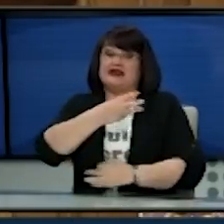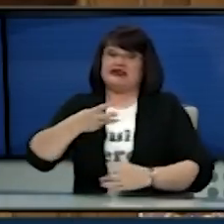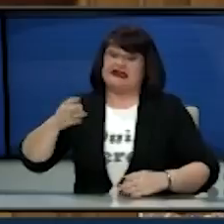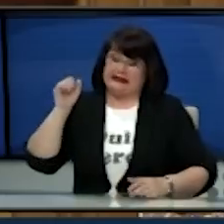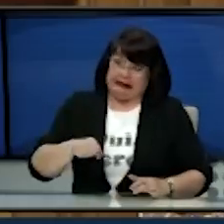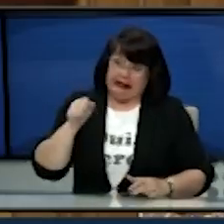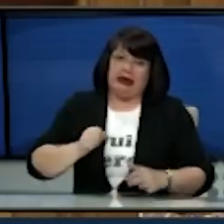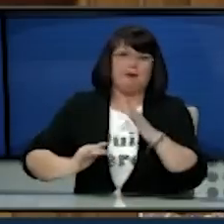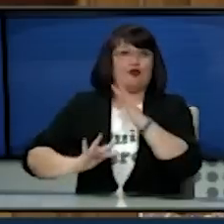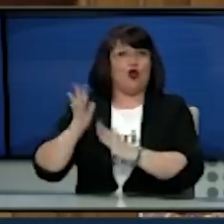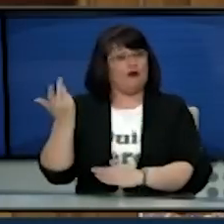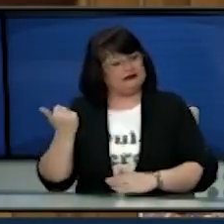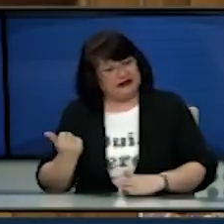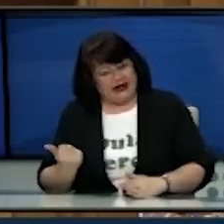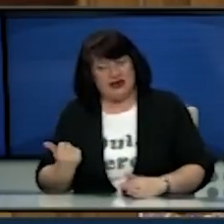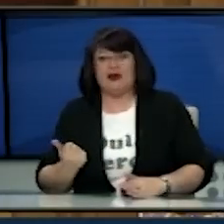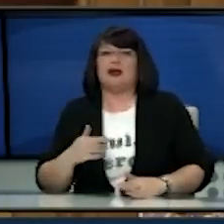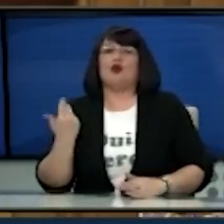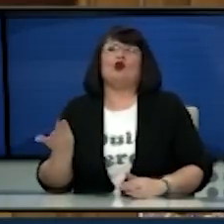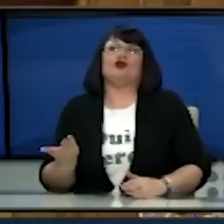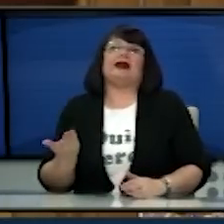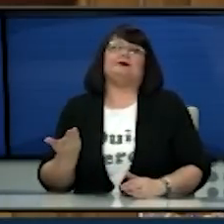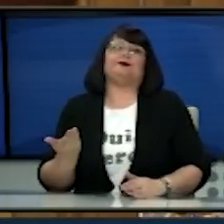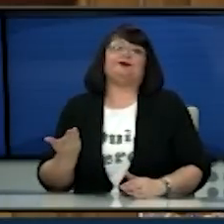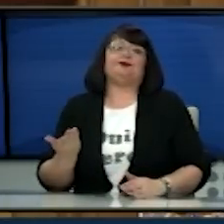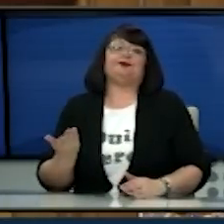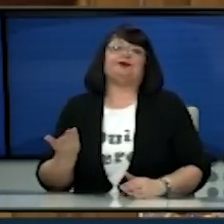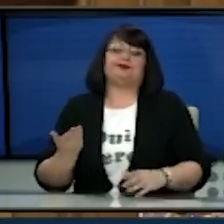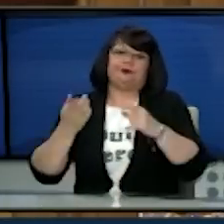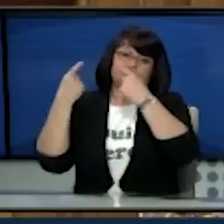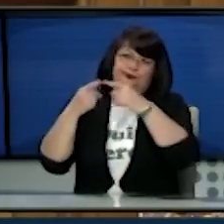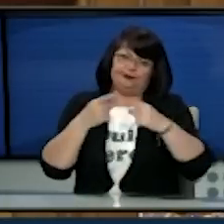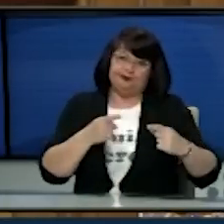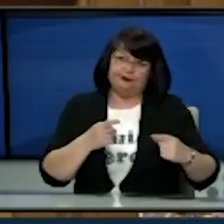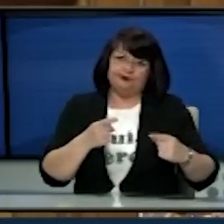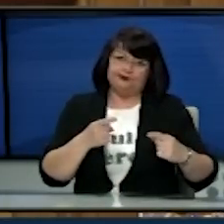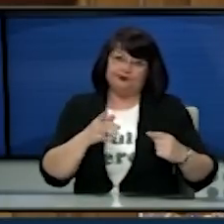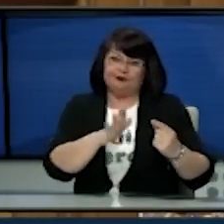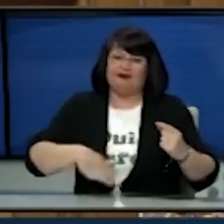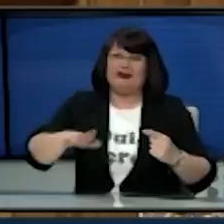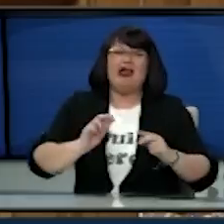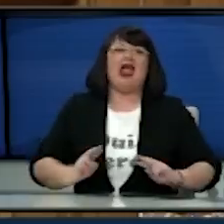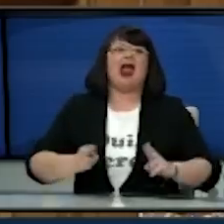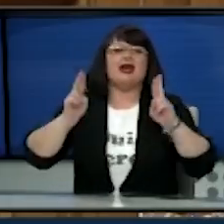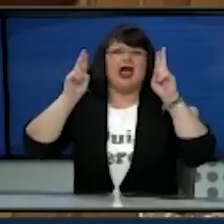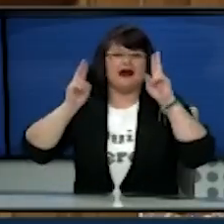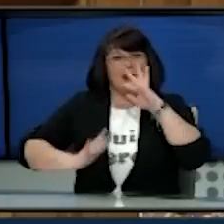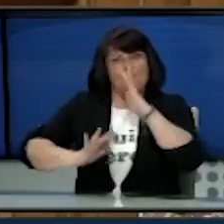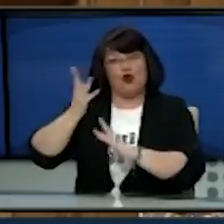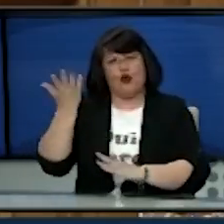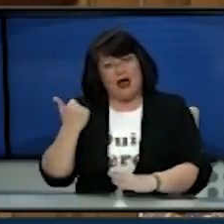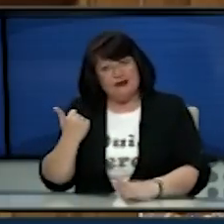εσείς, είναι προοδευτική. Ούτε η απαξίωση των διαφόρων εγχώριων μορφών ενέργειας είναι